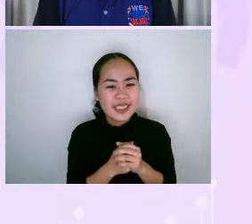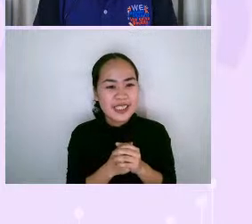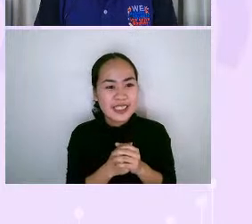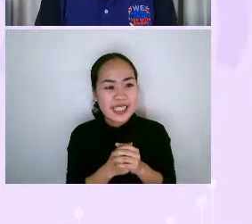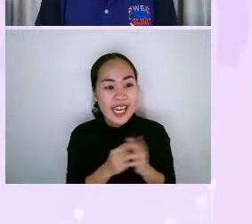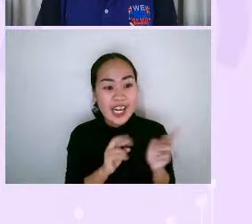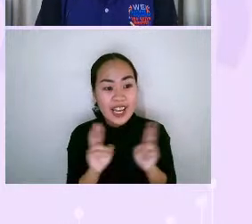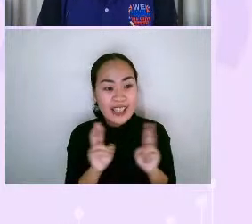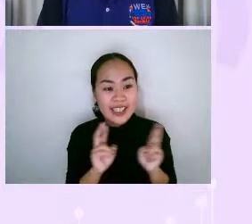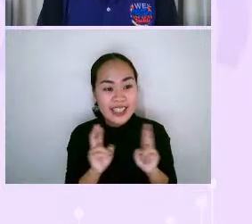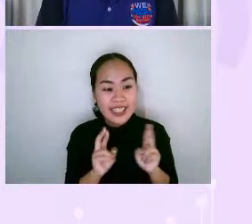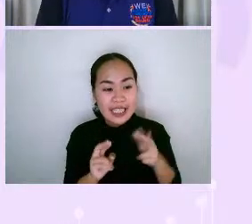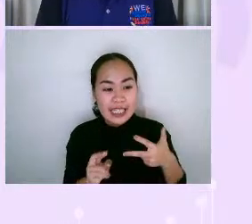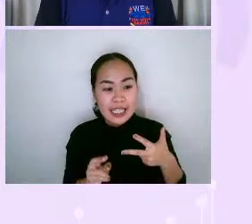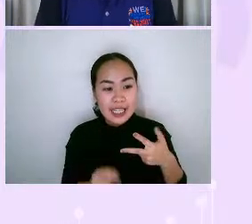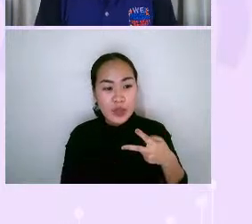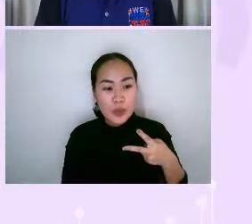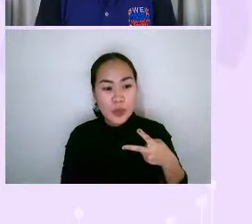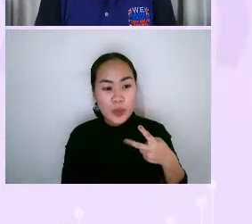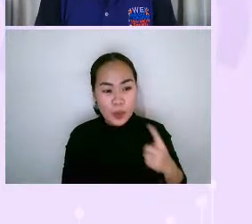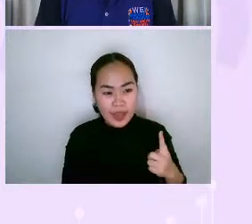3, 2, 1.